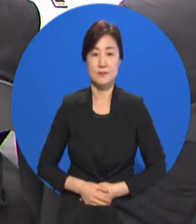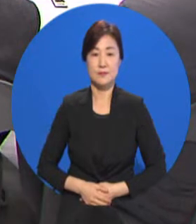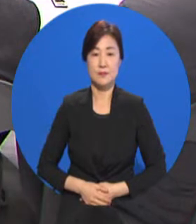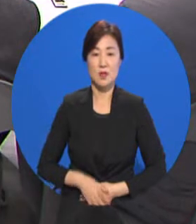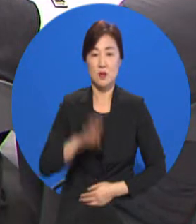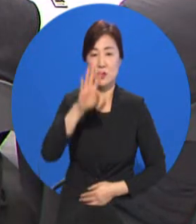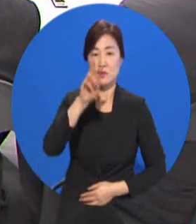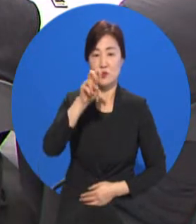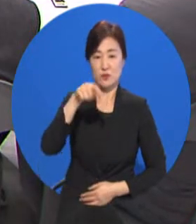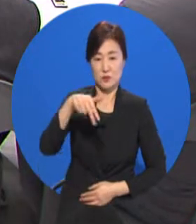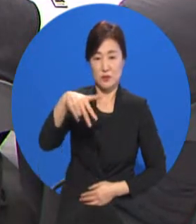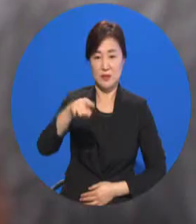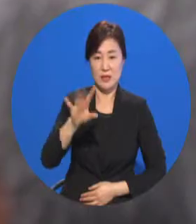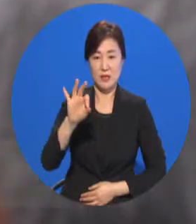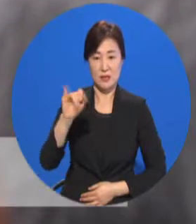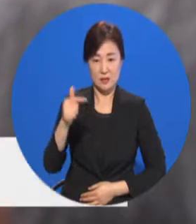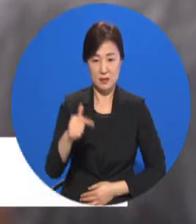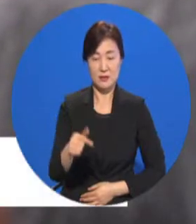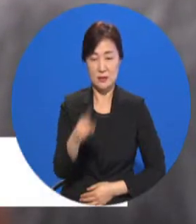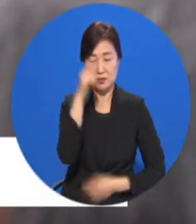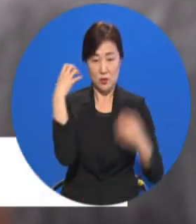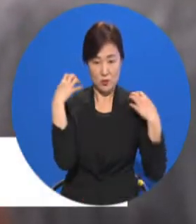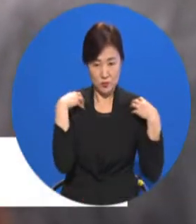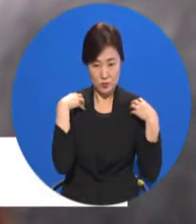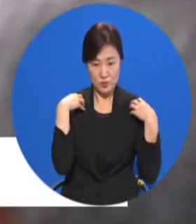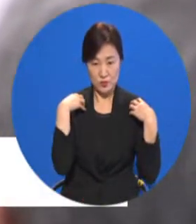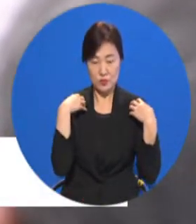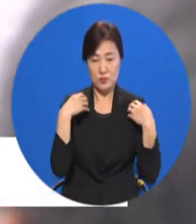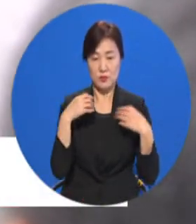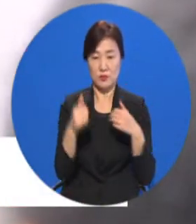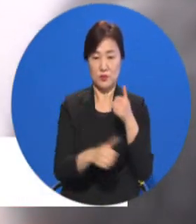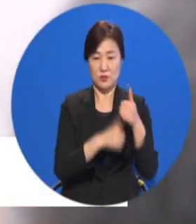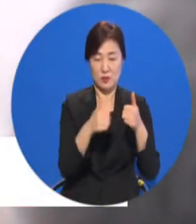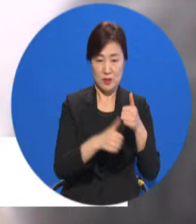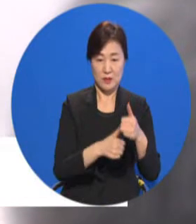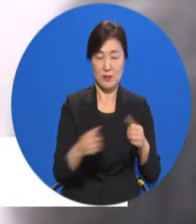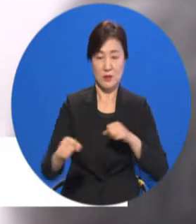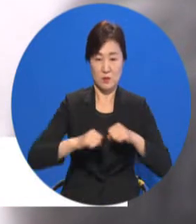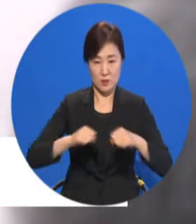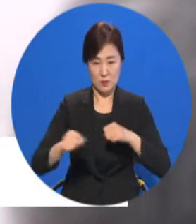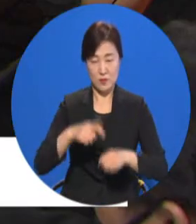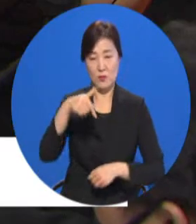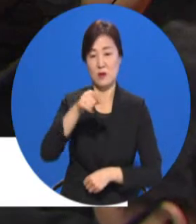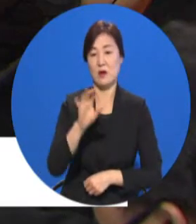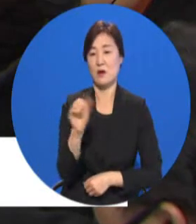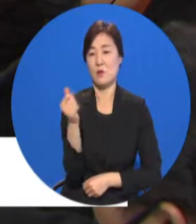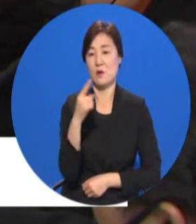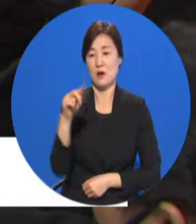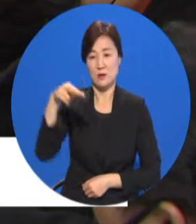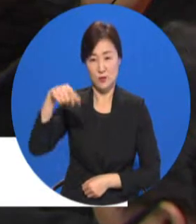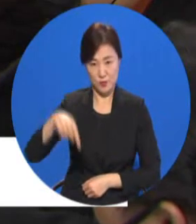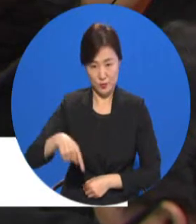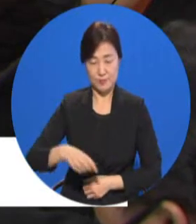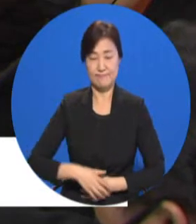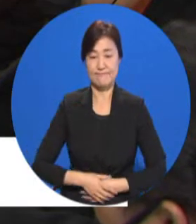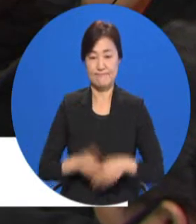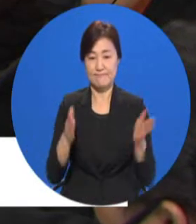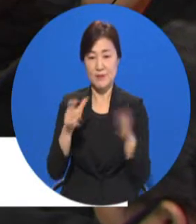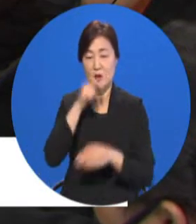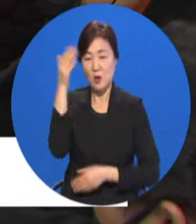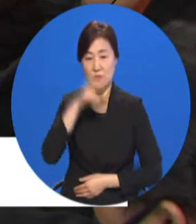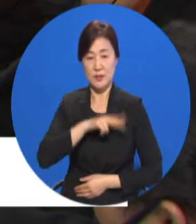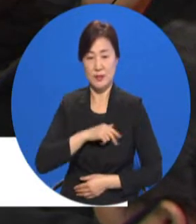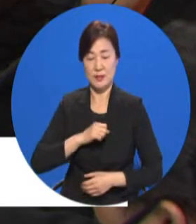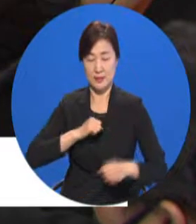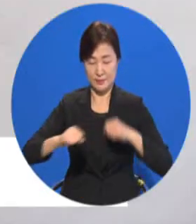문재인 정부 청와대 행정관으로 현 정부의 국정기조를 몸소 익혀온 강화수 후보. 여수시의원으로 정치에